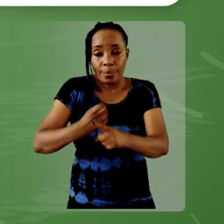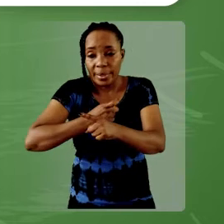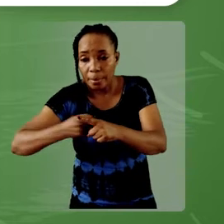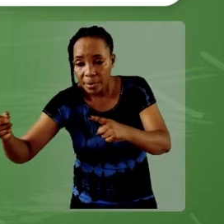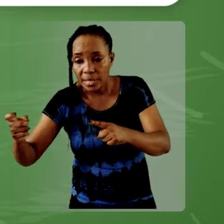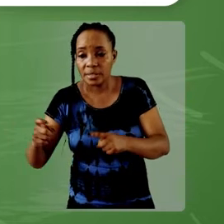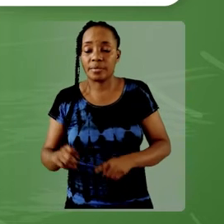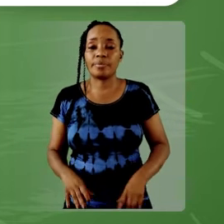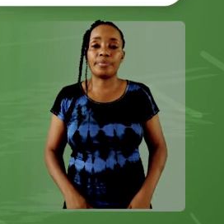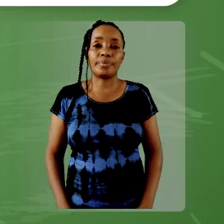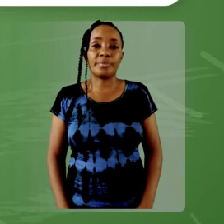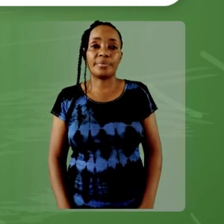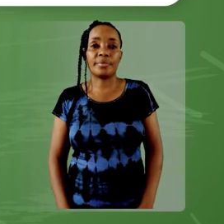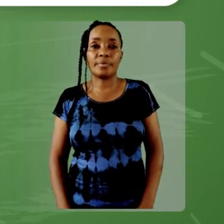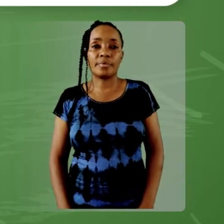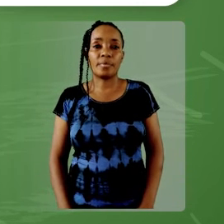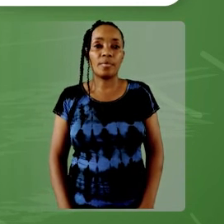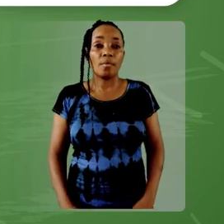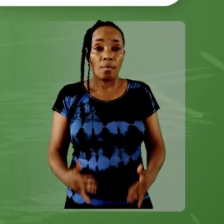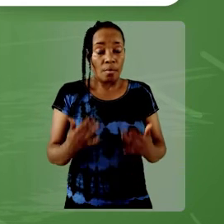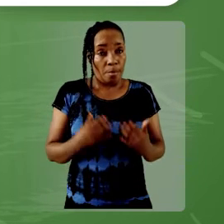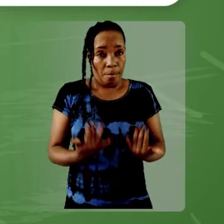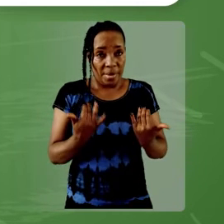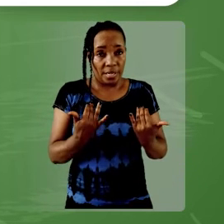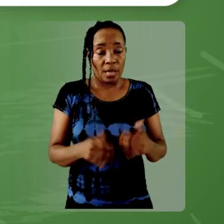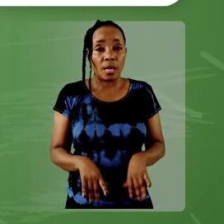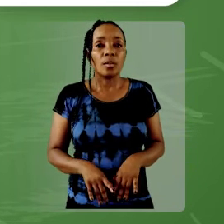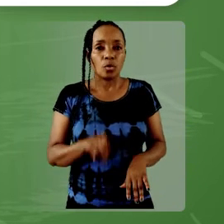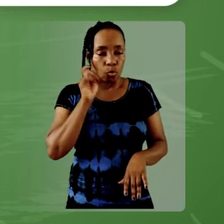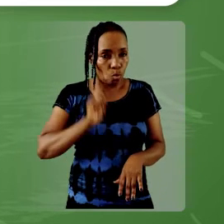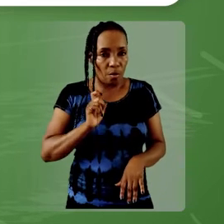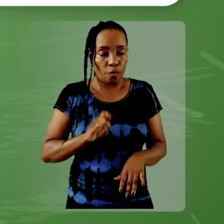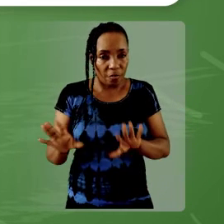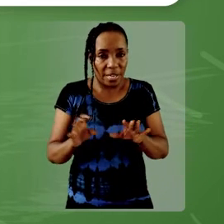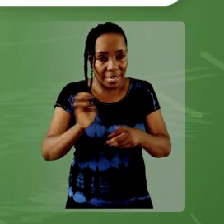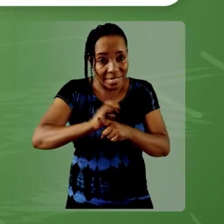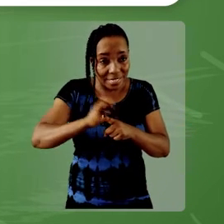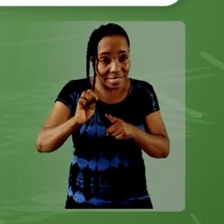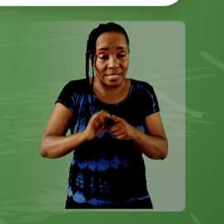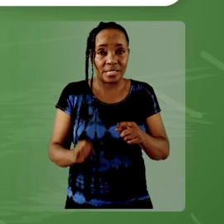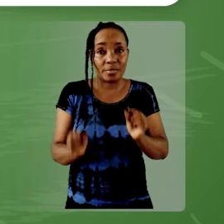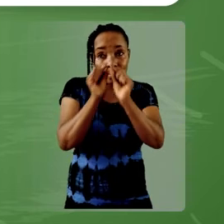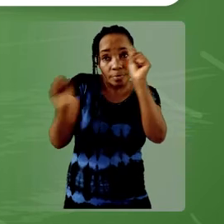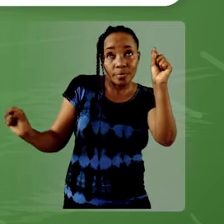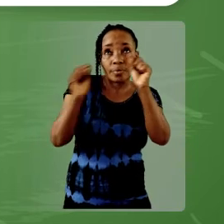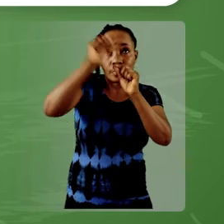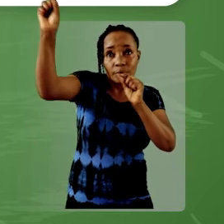provoquent des lésions. Vous avez quelques minutes pour traiter cet exercice.